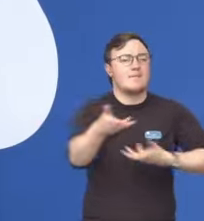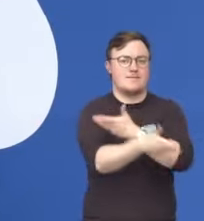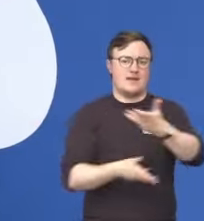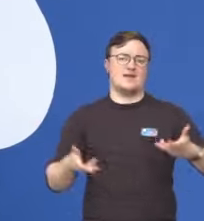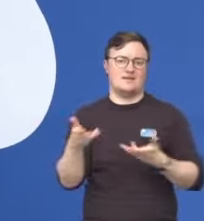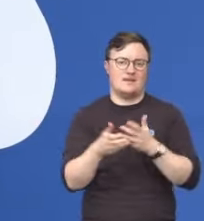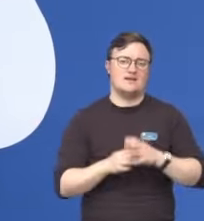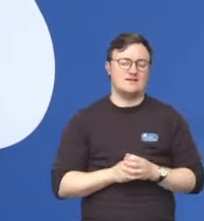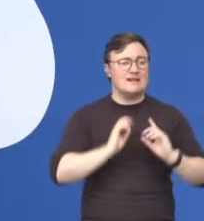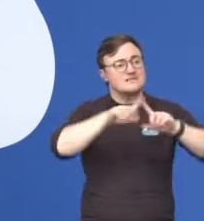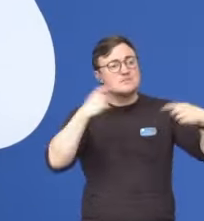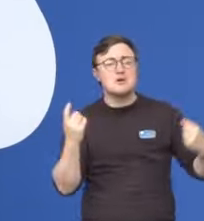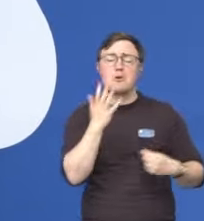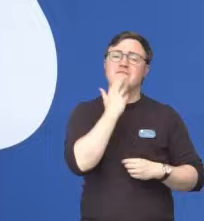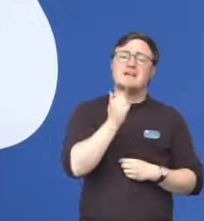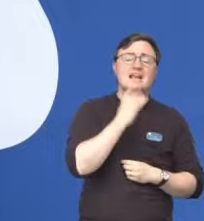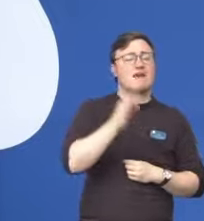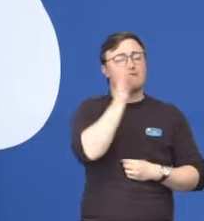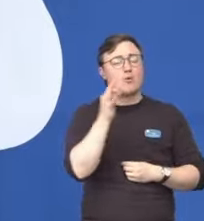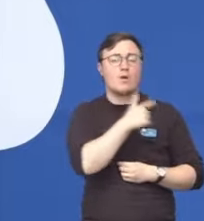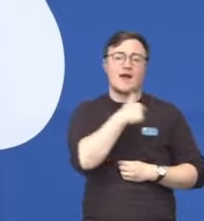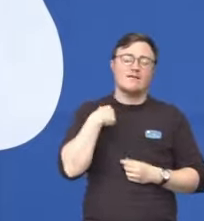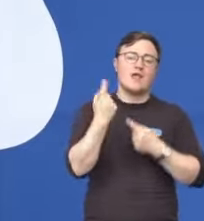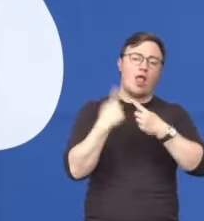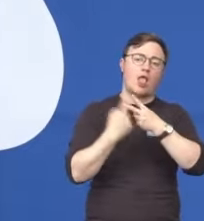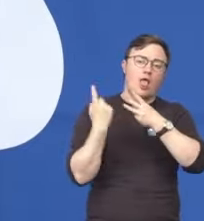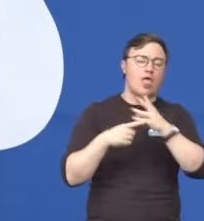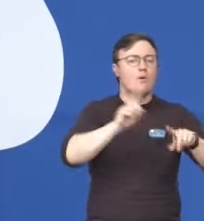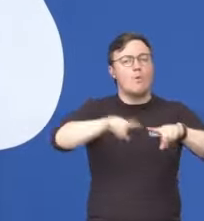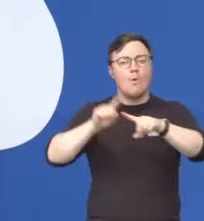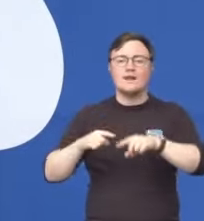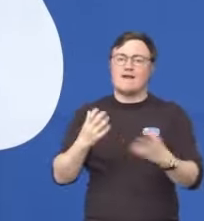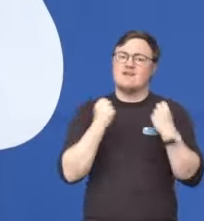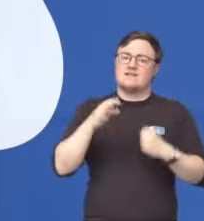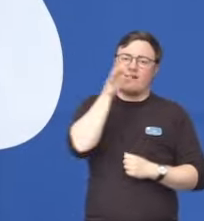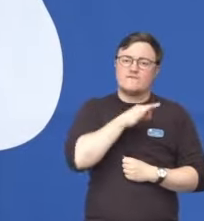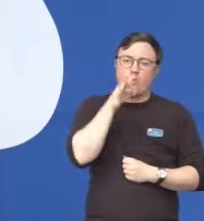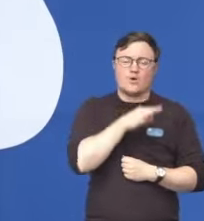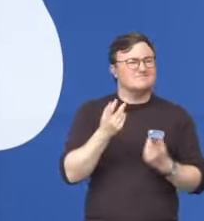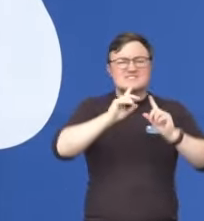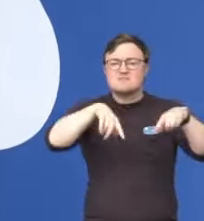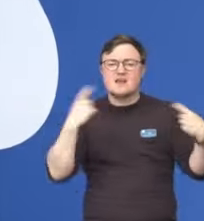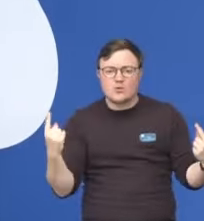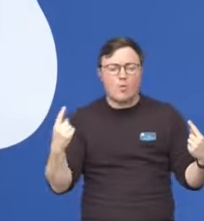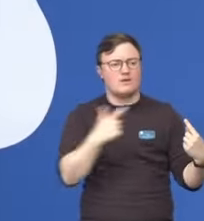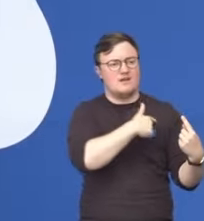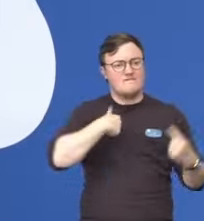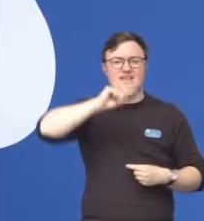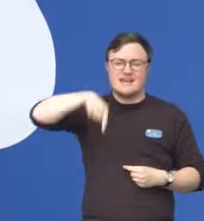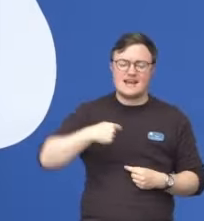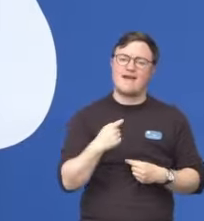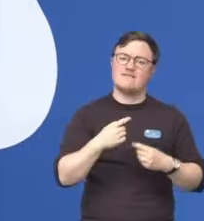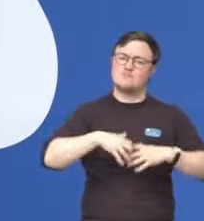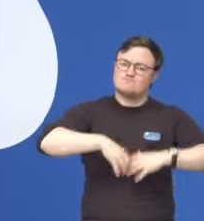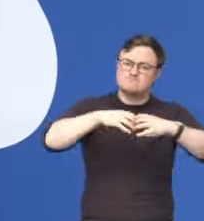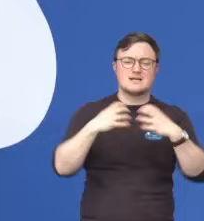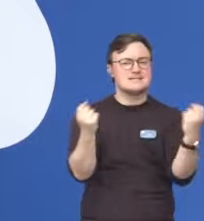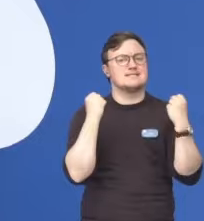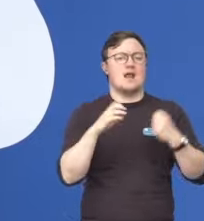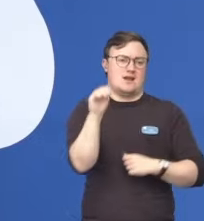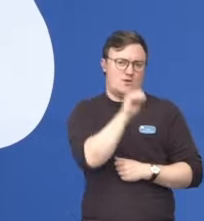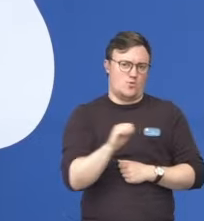oavsett vilken viktig fråga vi politiker nämner från den här scenen eller någon annanstans, så behöver vi ett starkare Europa. För om vi har mer splittring kommer vi aldrig klara de